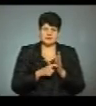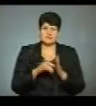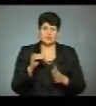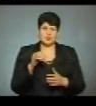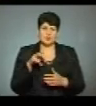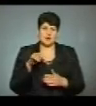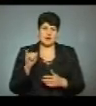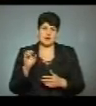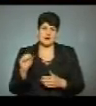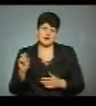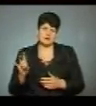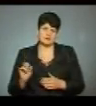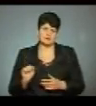Рибувалова.